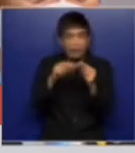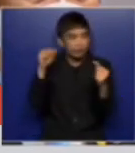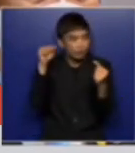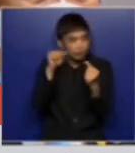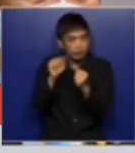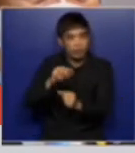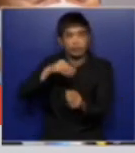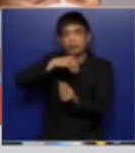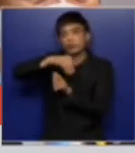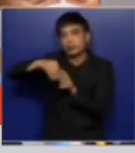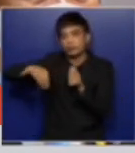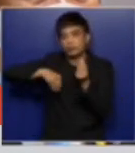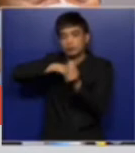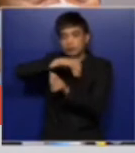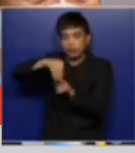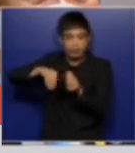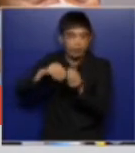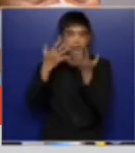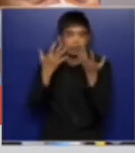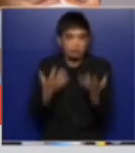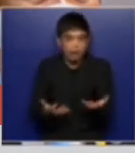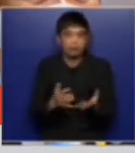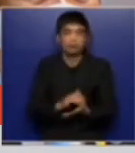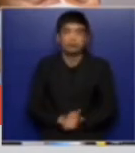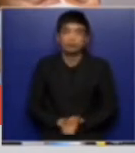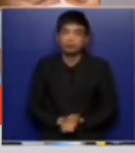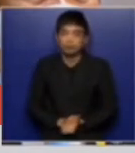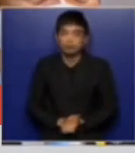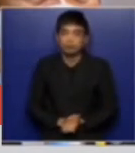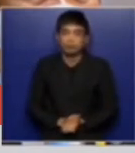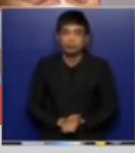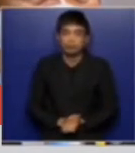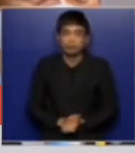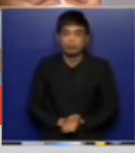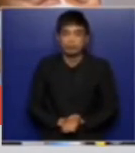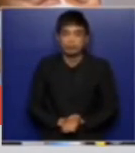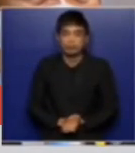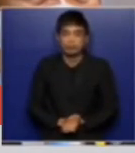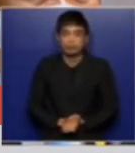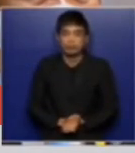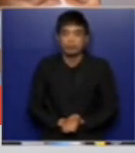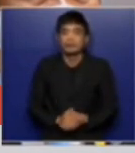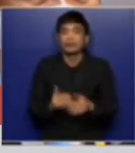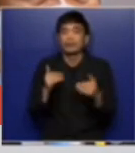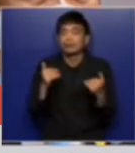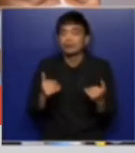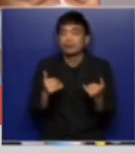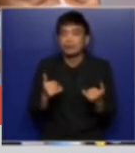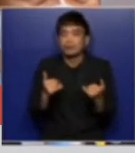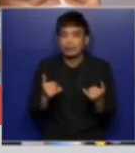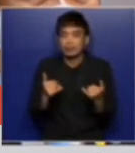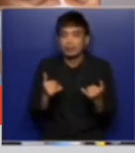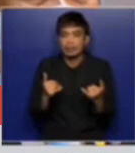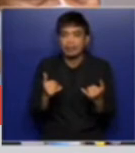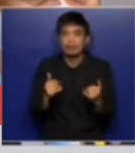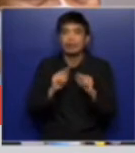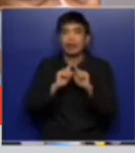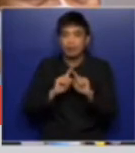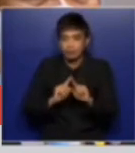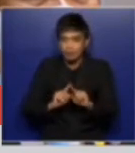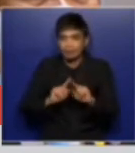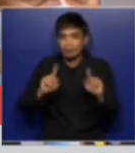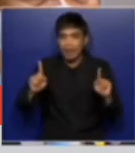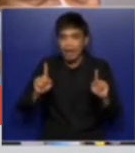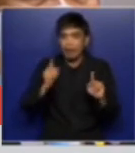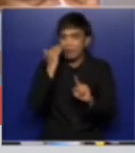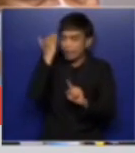ที่เกิดขึ้นอย่างรุนแรงท่านประธานครับสถานการณ์ครั้งนี้มีความแตกต่างจากสถานการณ์